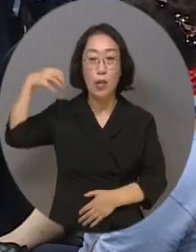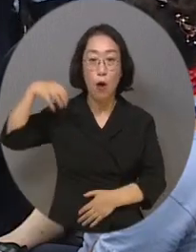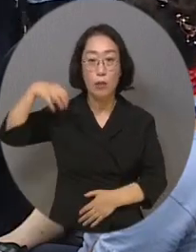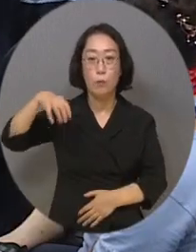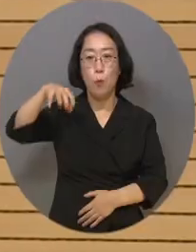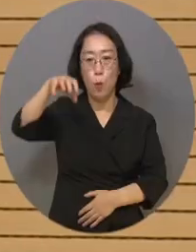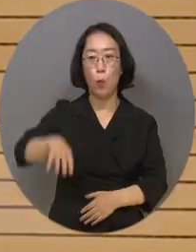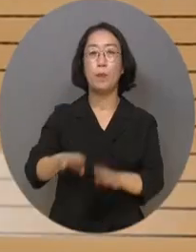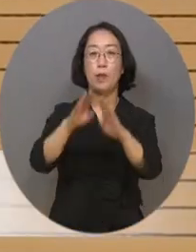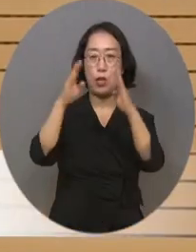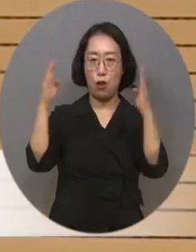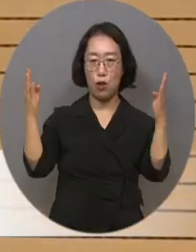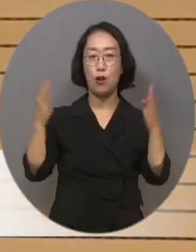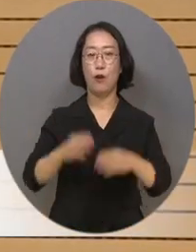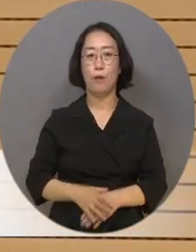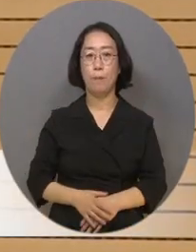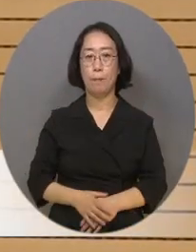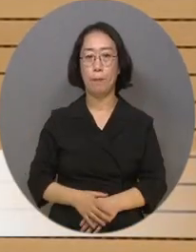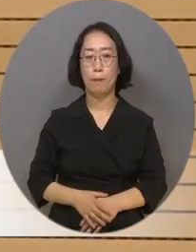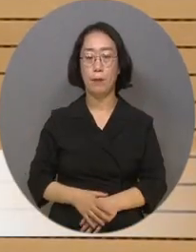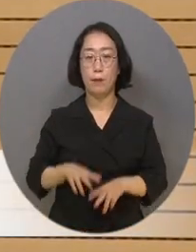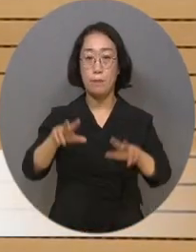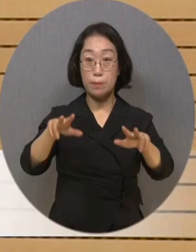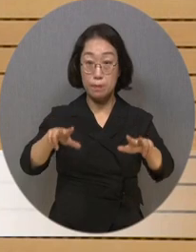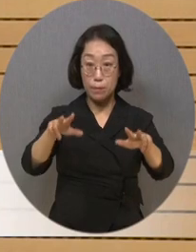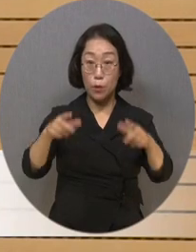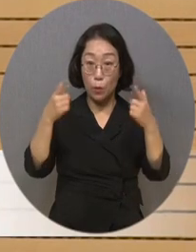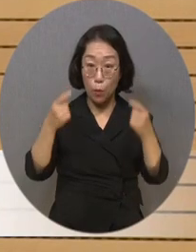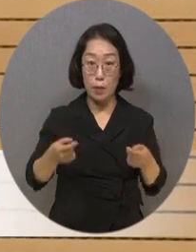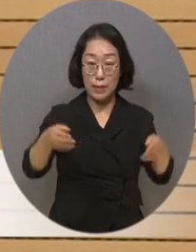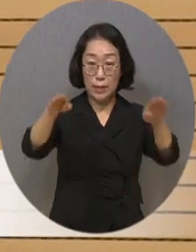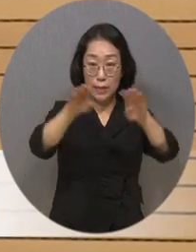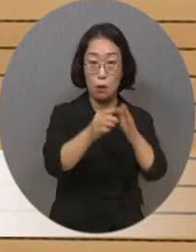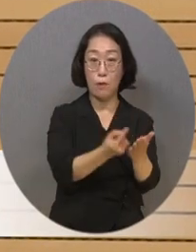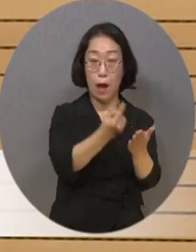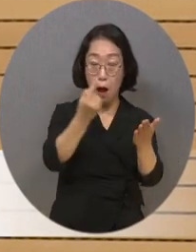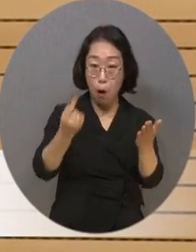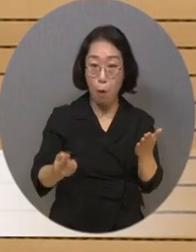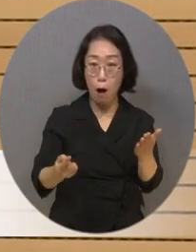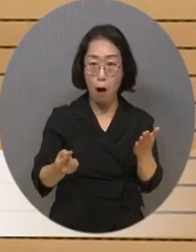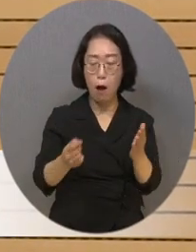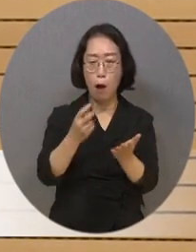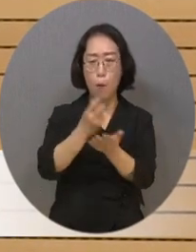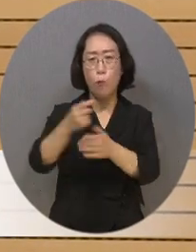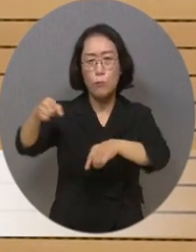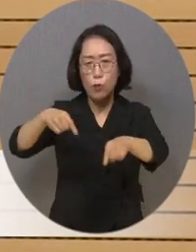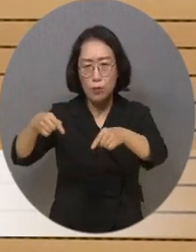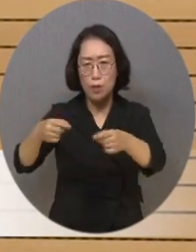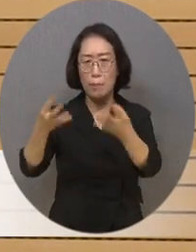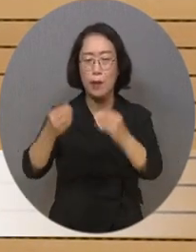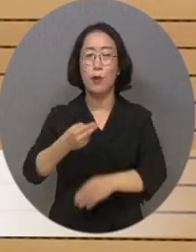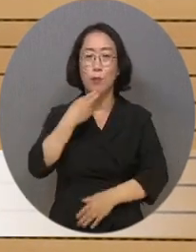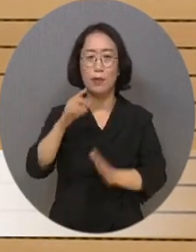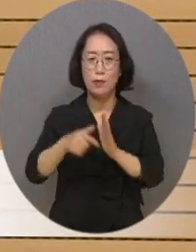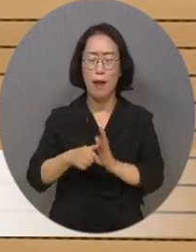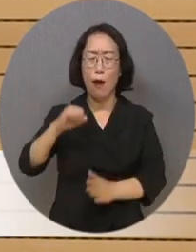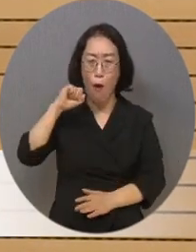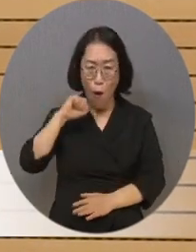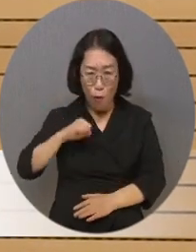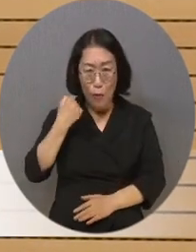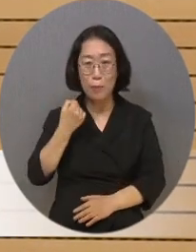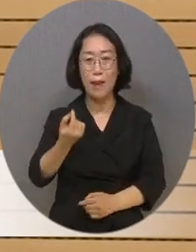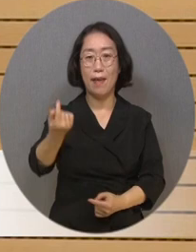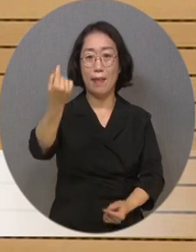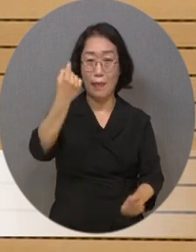열렸습니다. 그처럼 탈시설 정책이 그렇게 많이 활성화되지 않았을 때 어느 순간에 시설에서